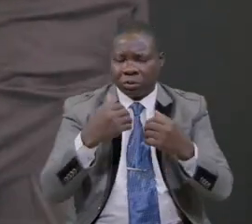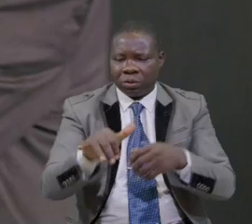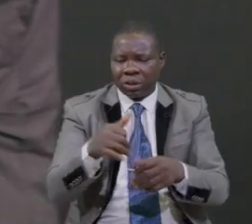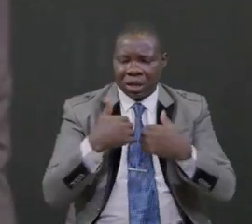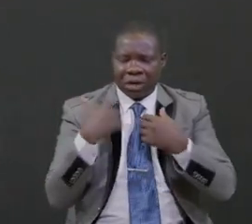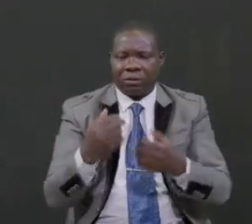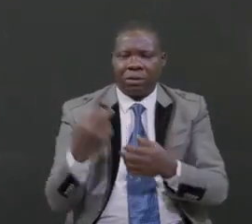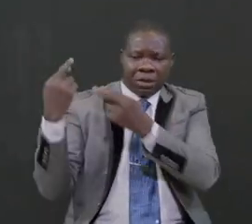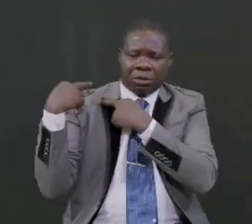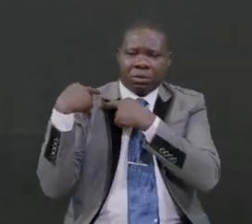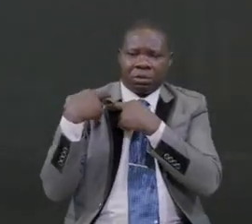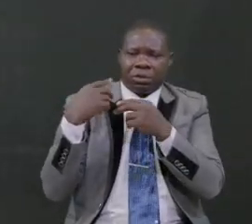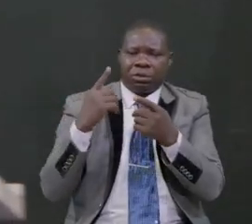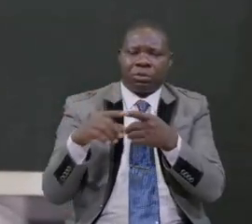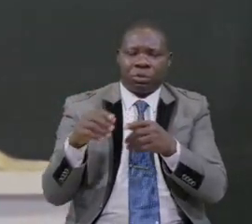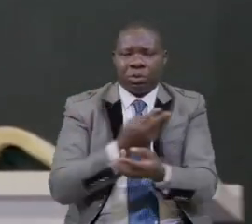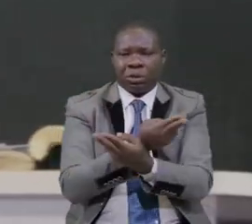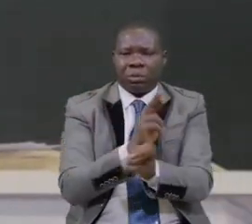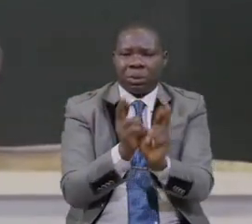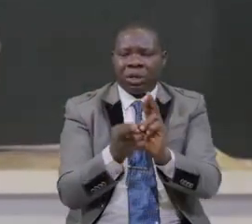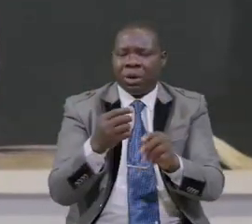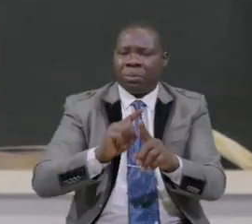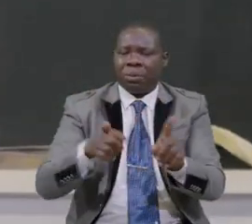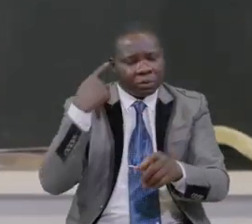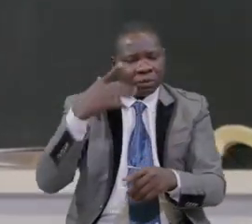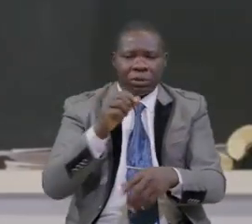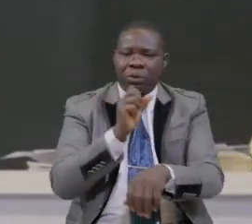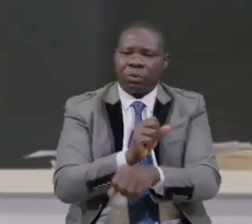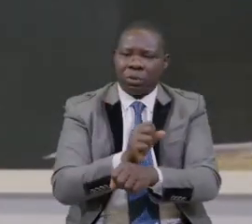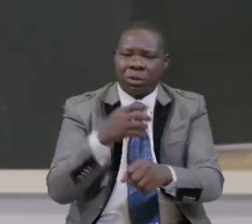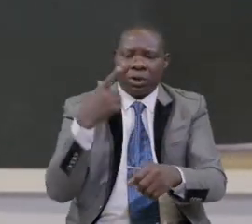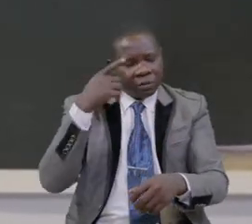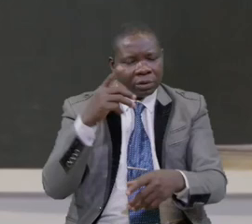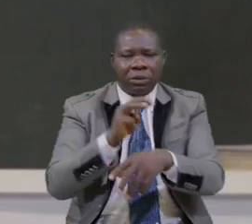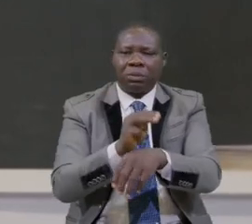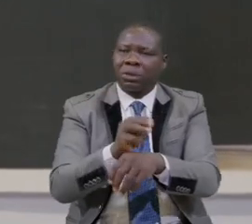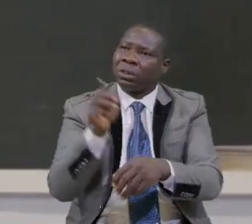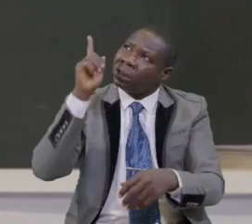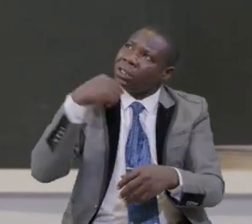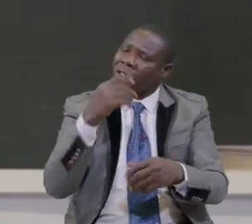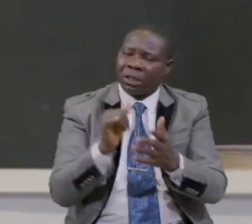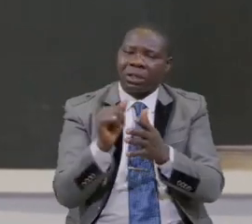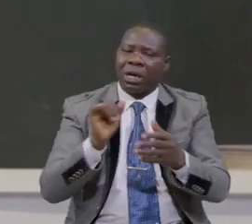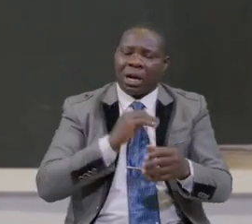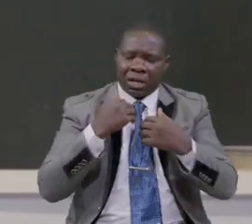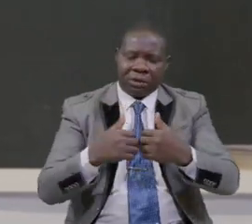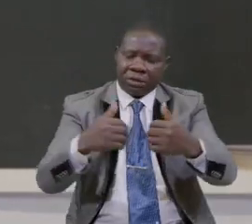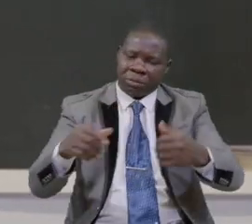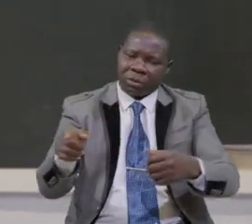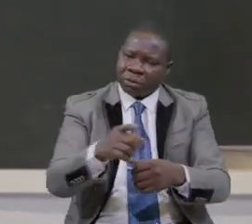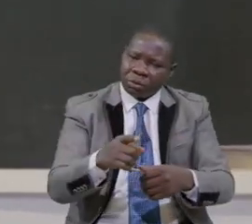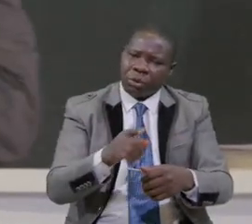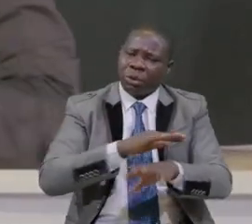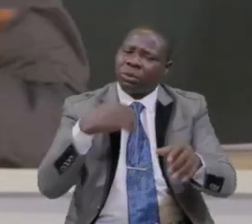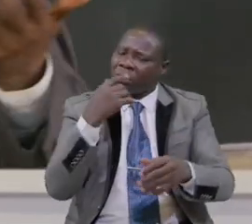pour l'œuvre. Il dit, j'étais séparé. Ne dis pas que tu ne peux pas le faire. Chante ton langage.